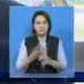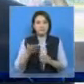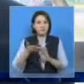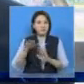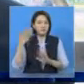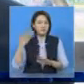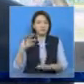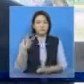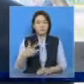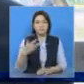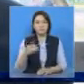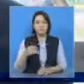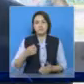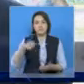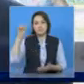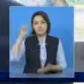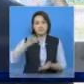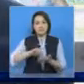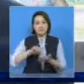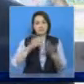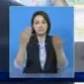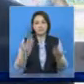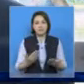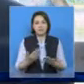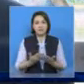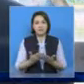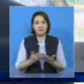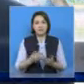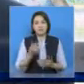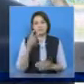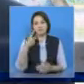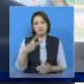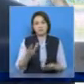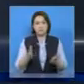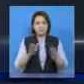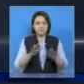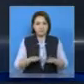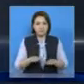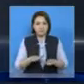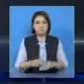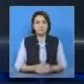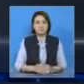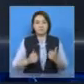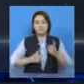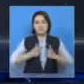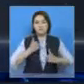бізде 32 ардагерлер болса, биыл соның тек 20-сы қалды. Енді олардың